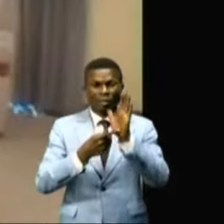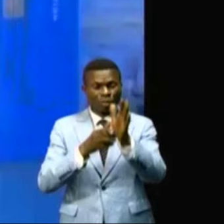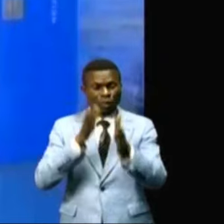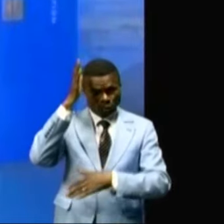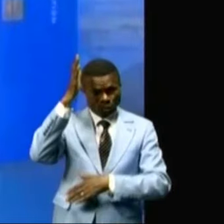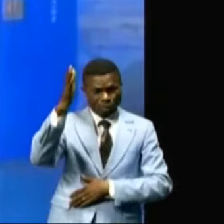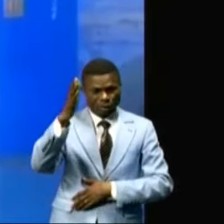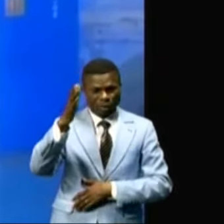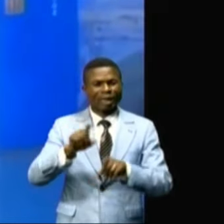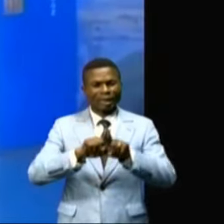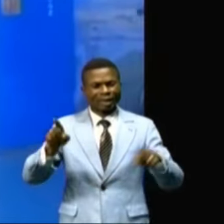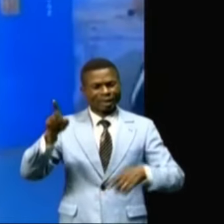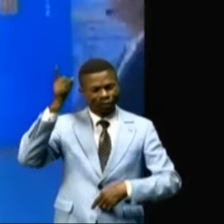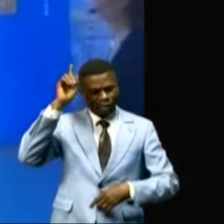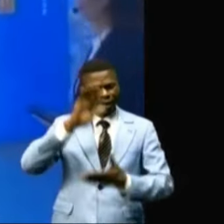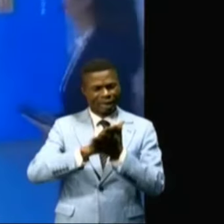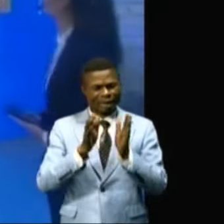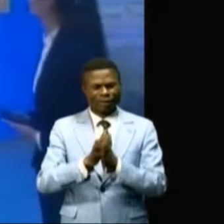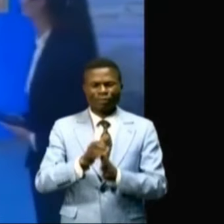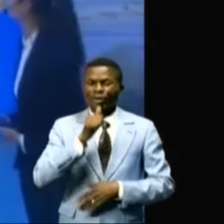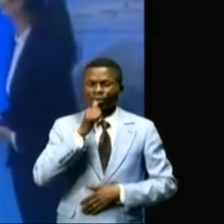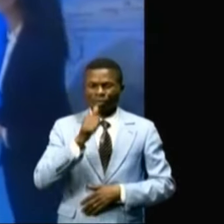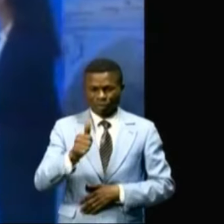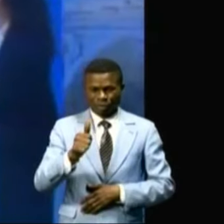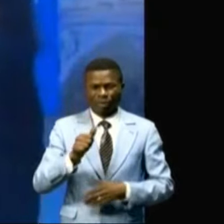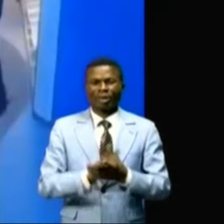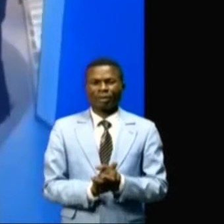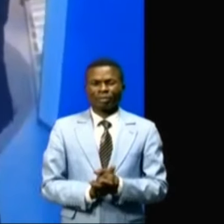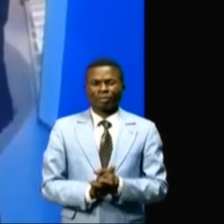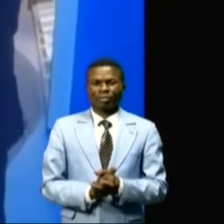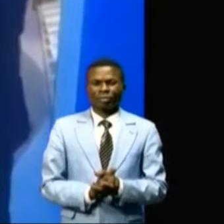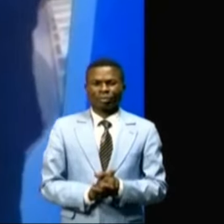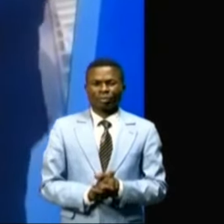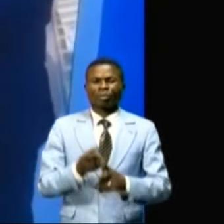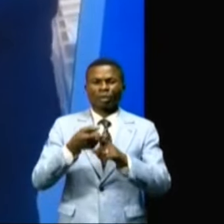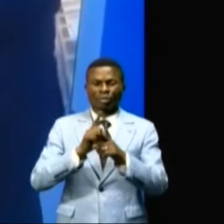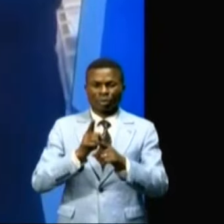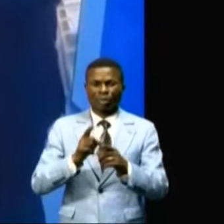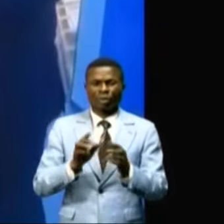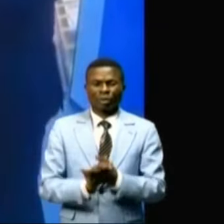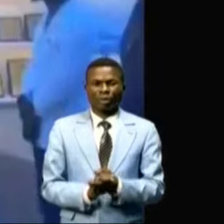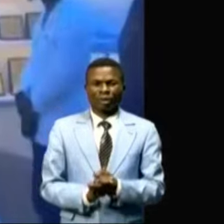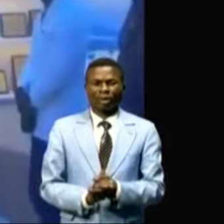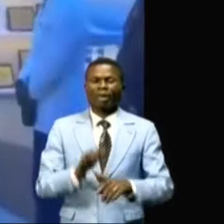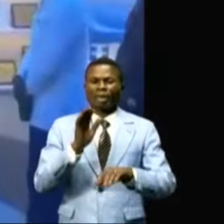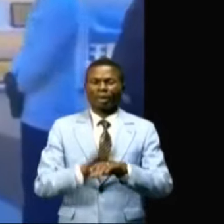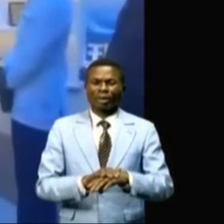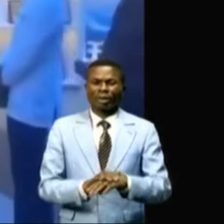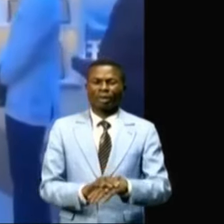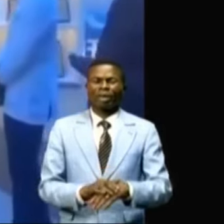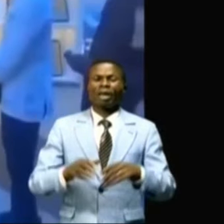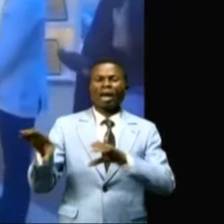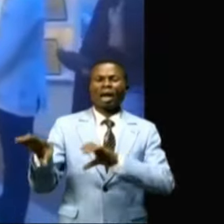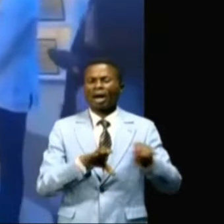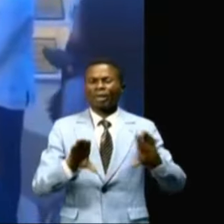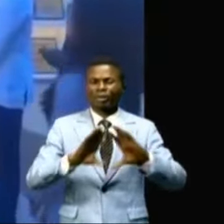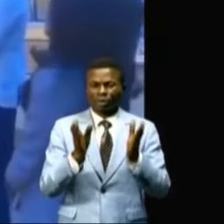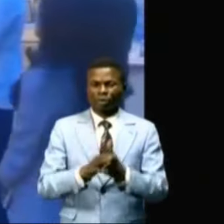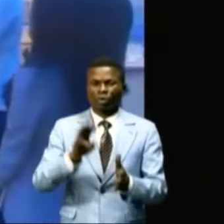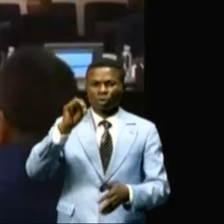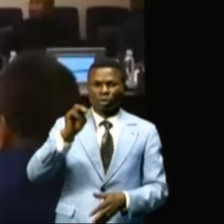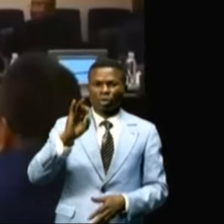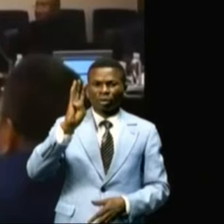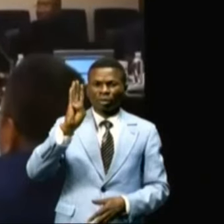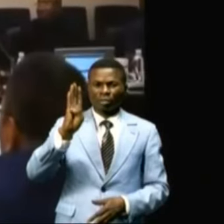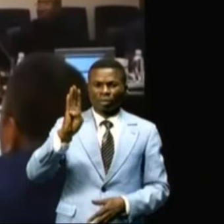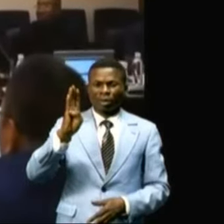image modernisée, industrialisée et illustrée par une touche particulière des activités de la MIPA. Cela grâce à